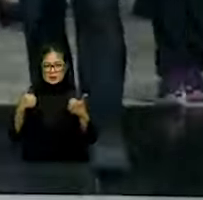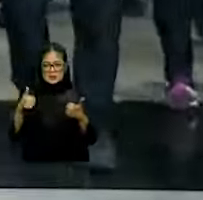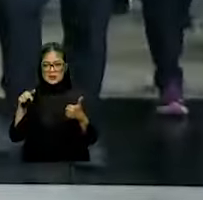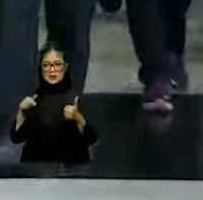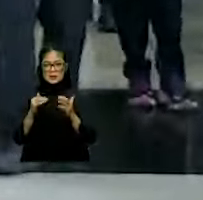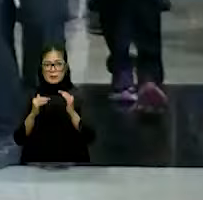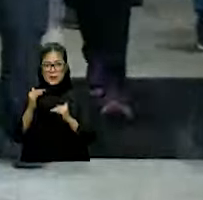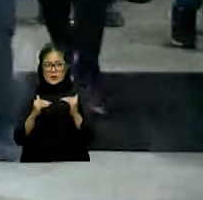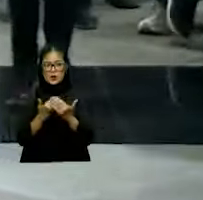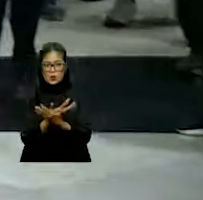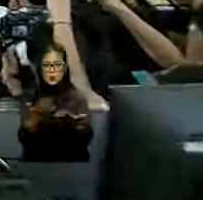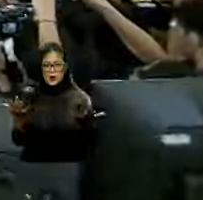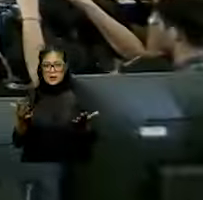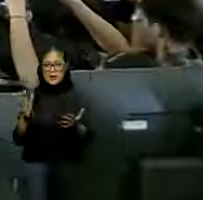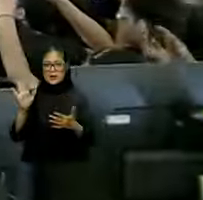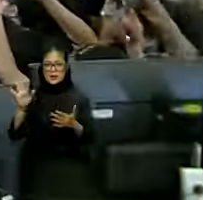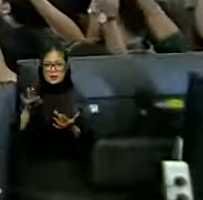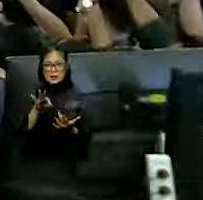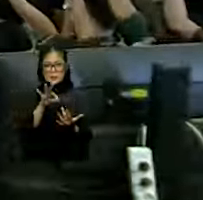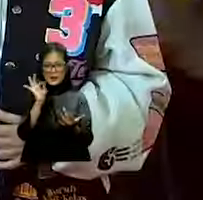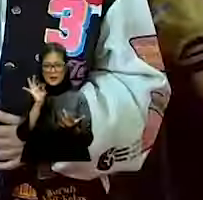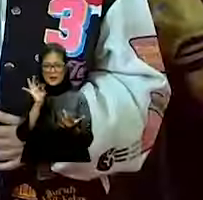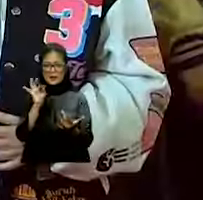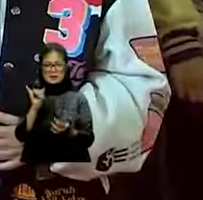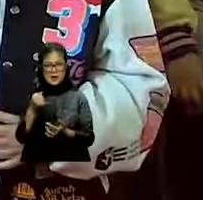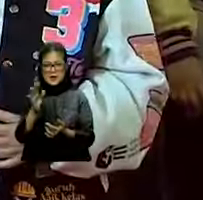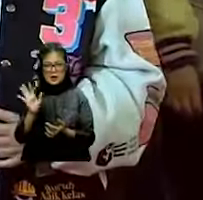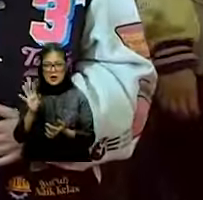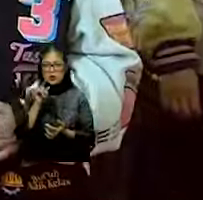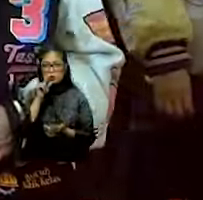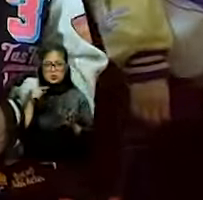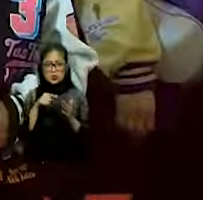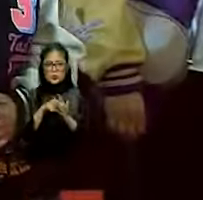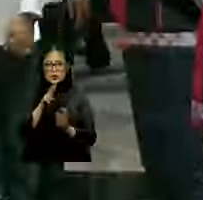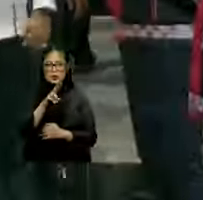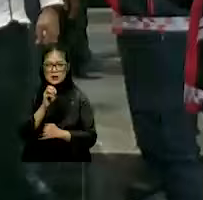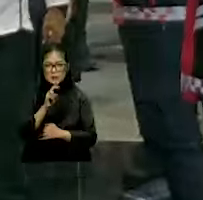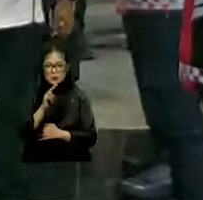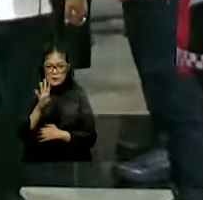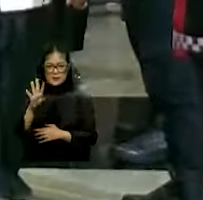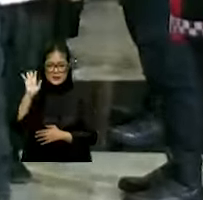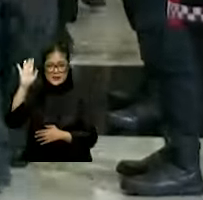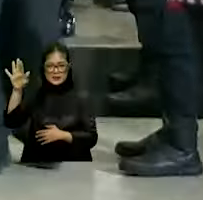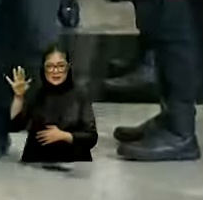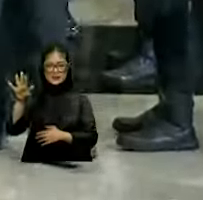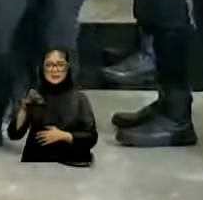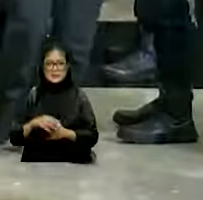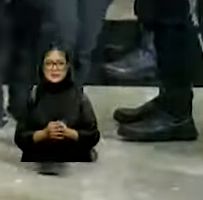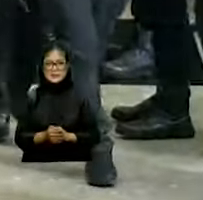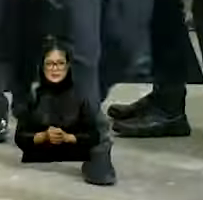masyarakat agar tidak salah memilih dalam pilpres 14 Februari mendatang tim